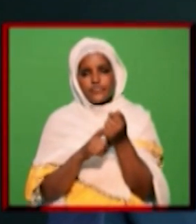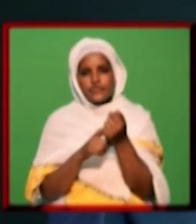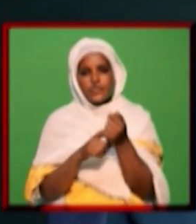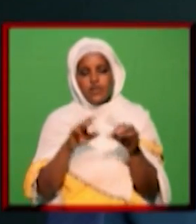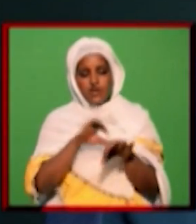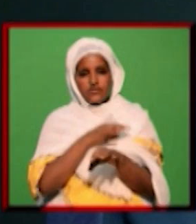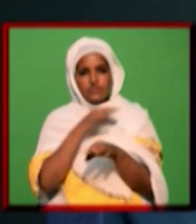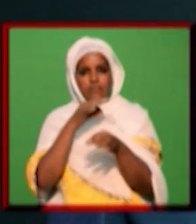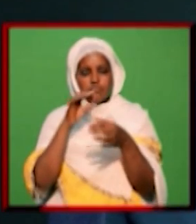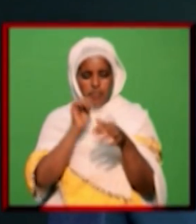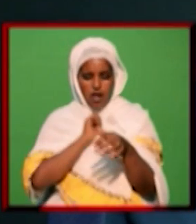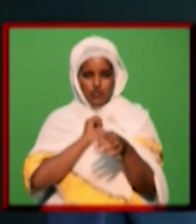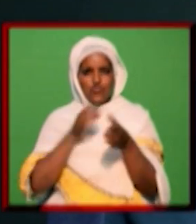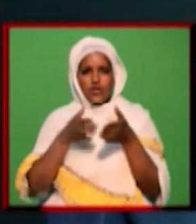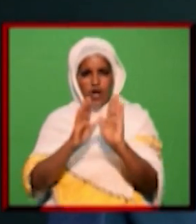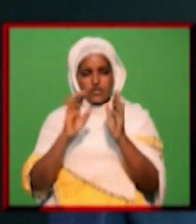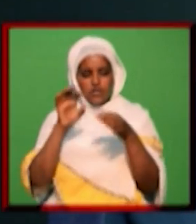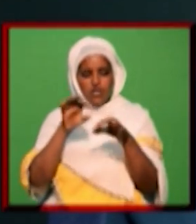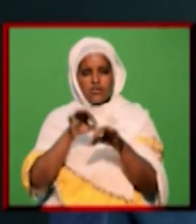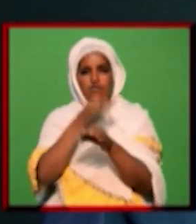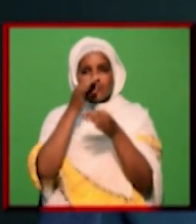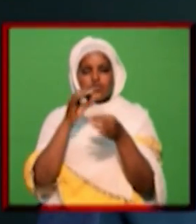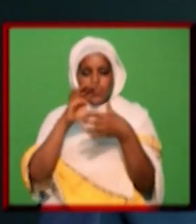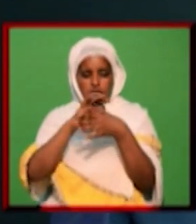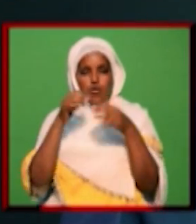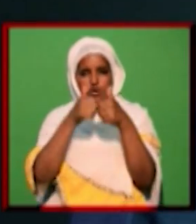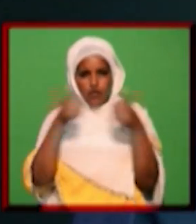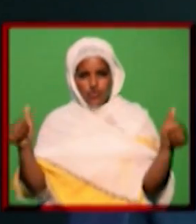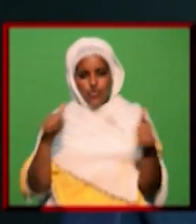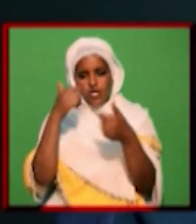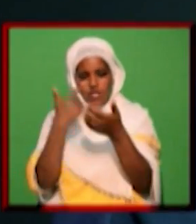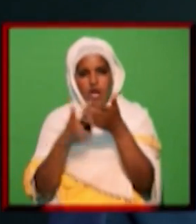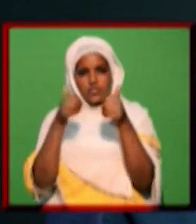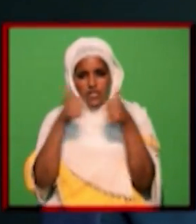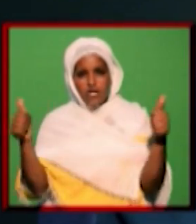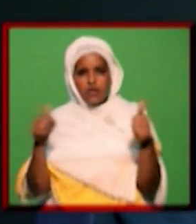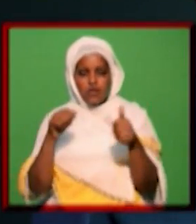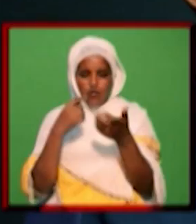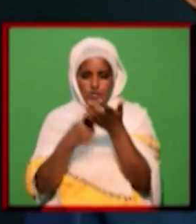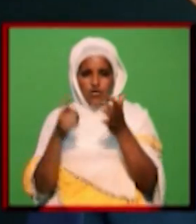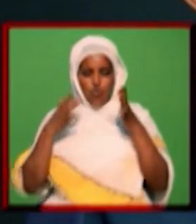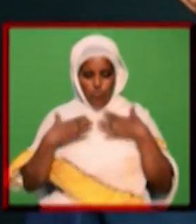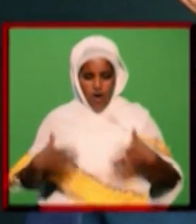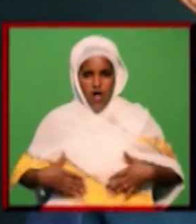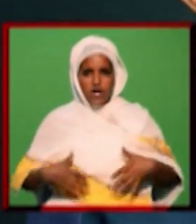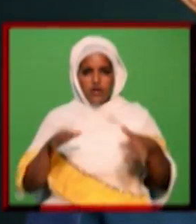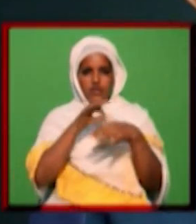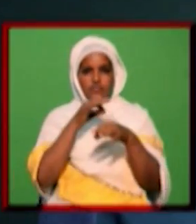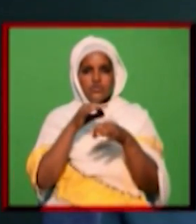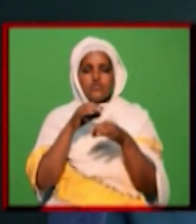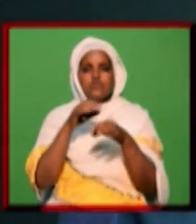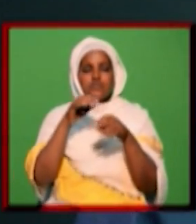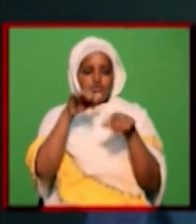ፈቃዱ በስልጣኑ ነፍሱን ለይቶ ነፍሱን ከስጋው ያ ስትለይ ወዲያው በአካለ ነፍስ ሲኦል